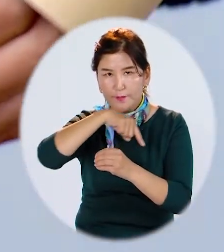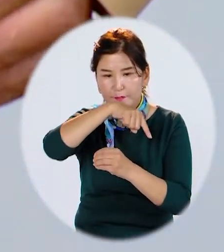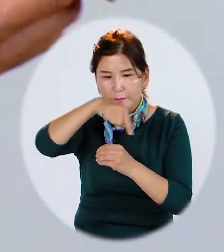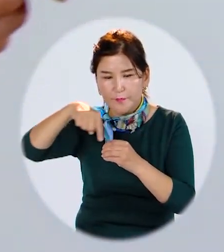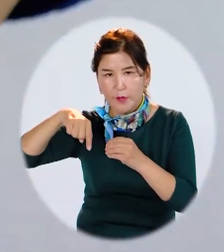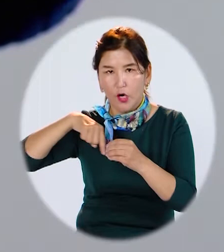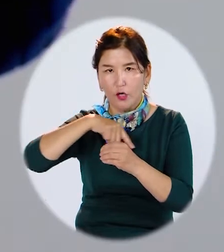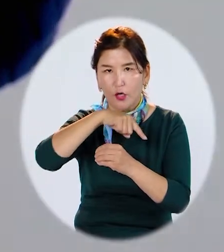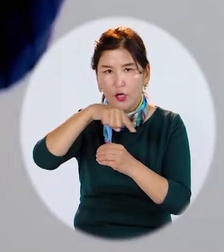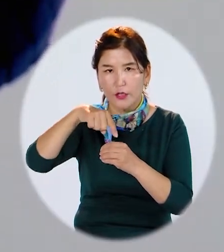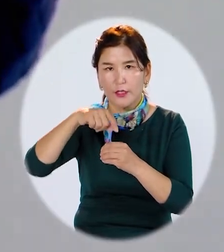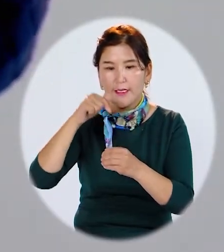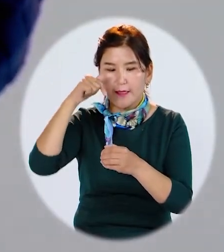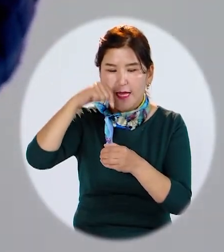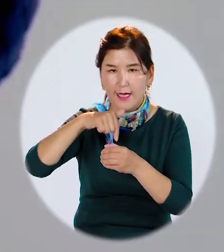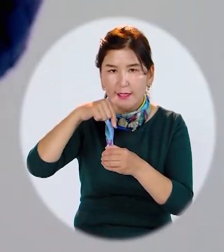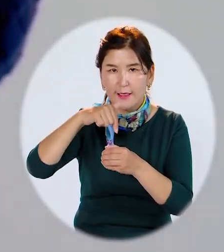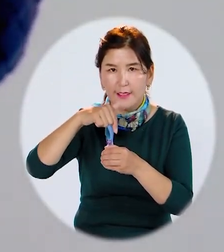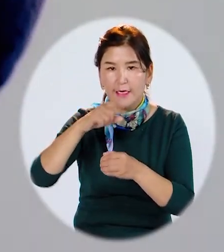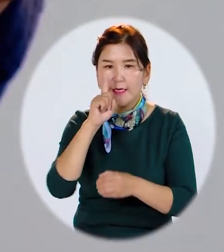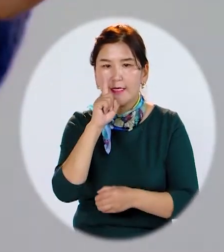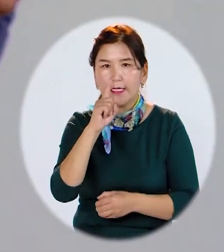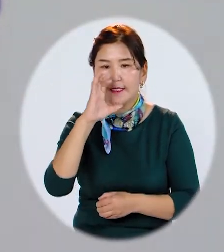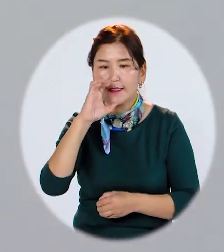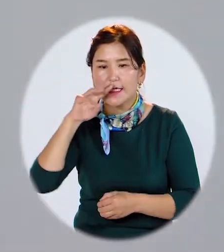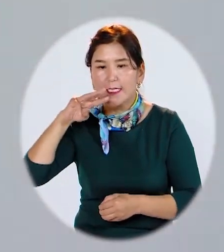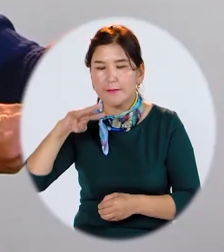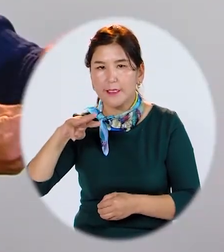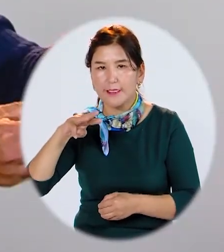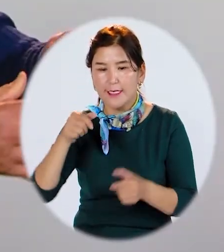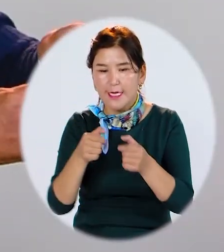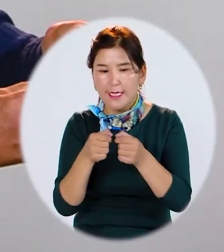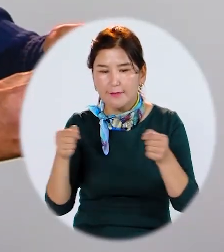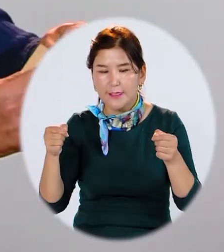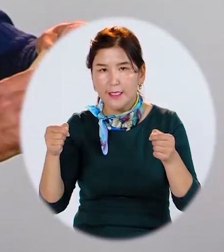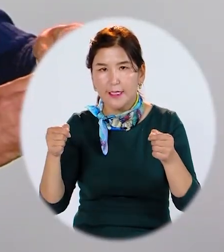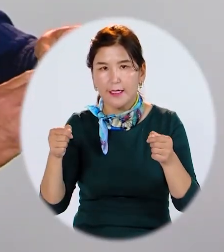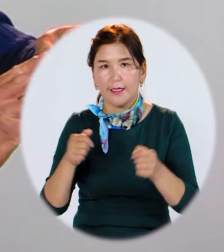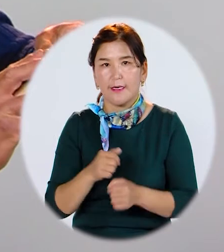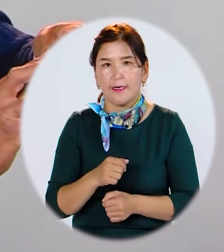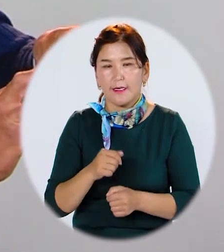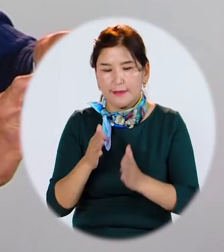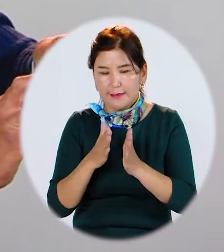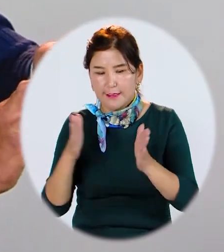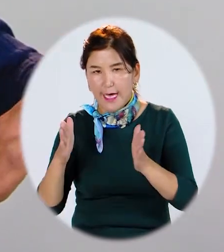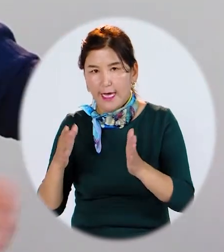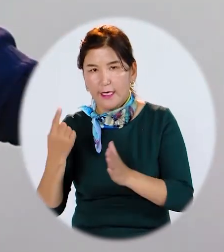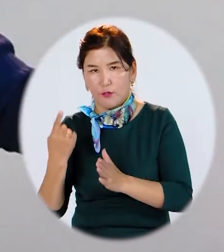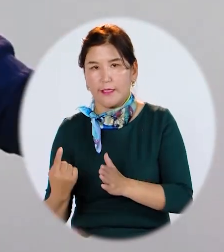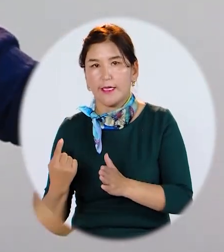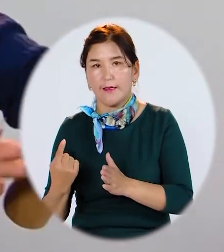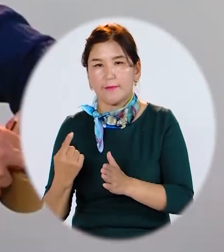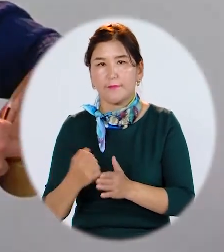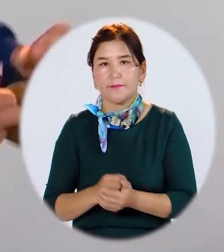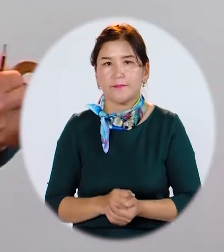За ингээд ороогоод дээр нь 1 см хэмжээтэй битүү хэсгэн дээр нь зай үлдээнэ. За